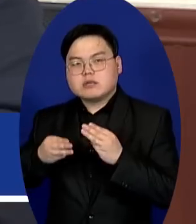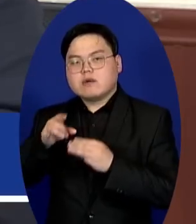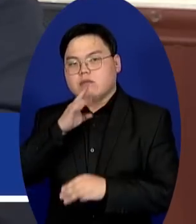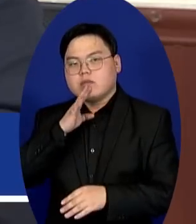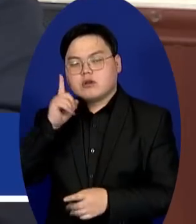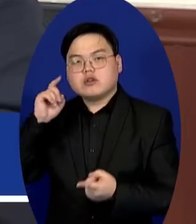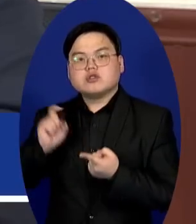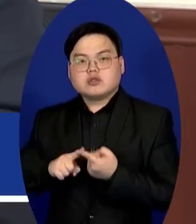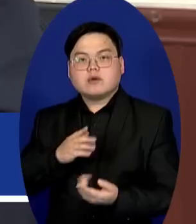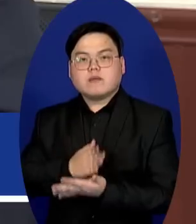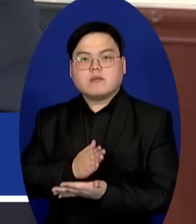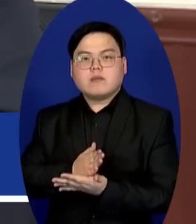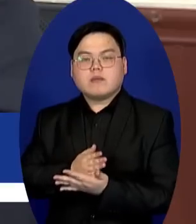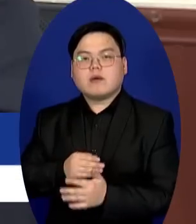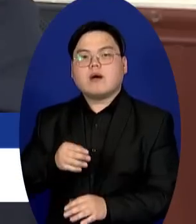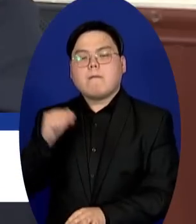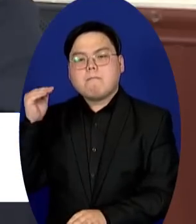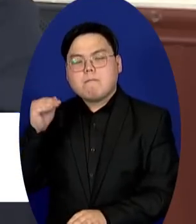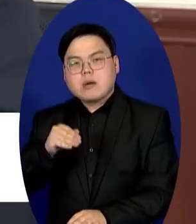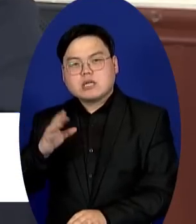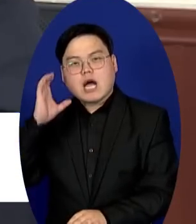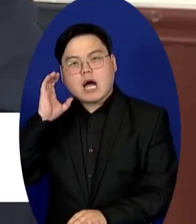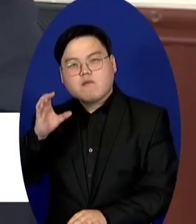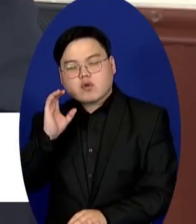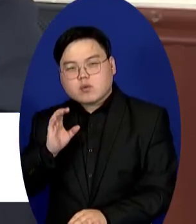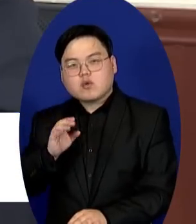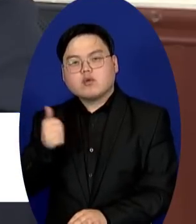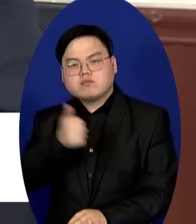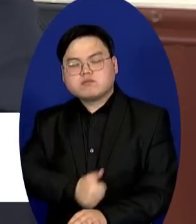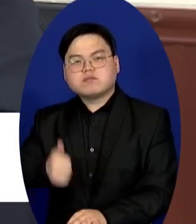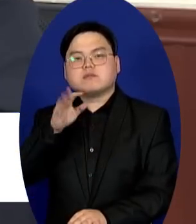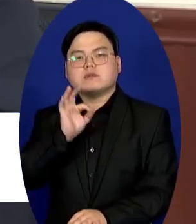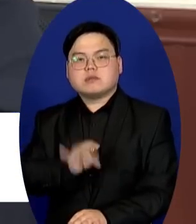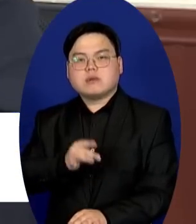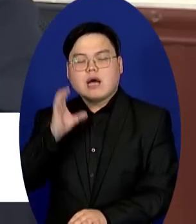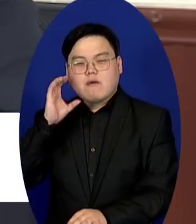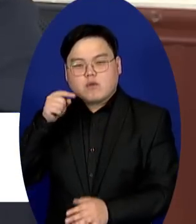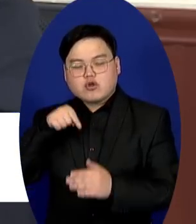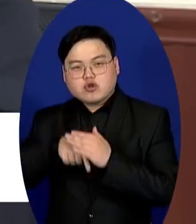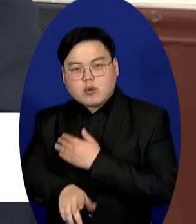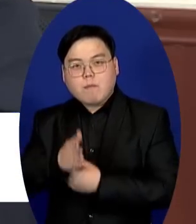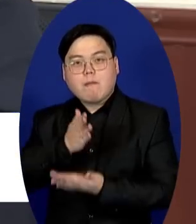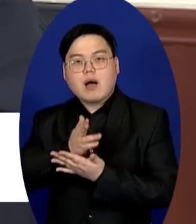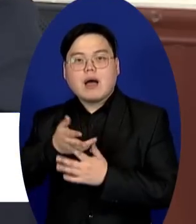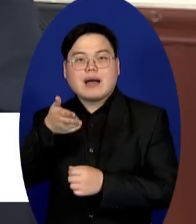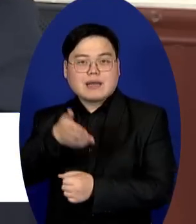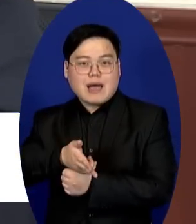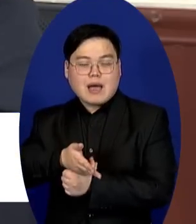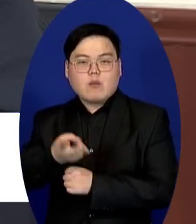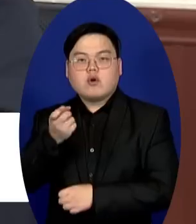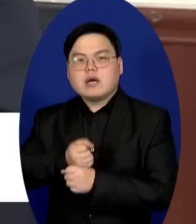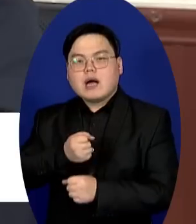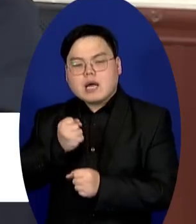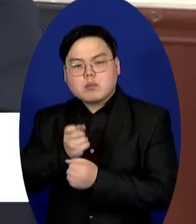юм зорилт тавьж ажиллаж байгаа. Тэврийн хэрэгслийн бүрэн бүтэн байдал за тэр нь тэврийн дотор байгаа нийтийн тэвэр дотор байгаа тэр камерлын